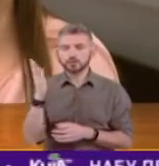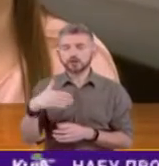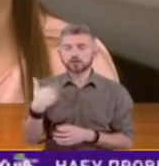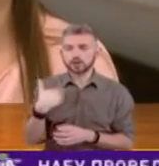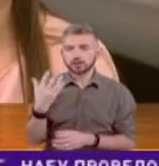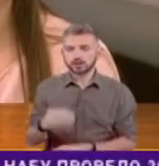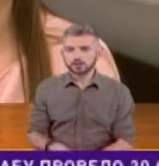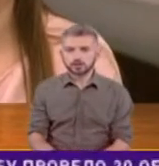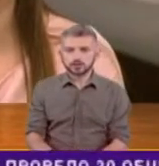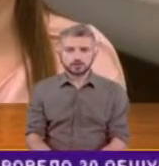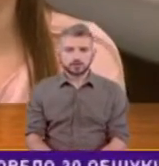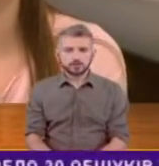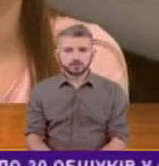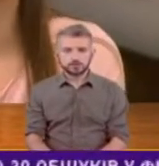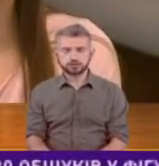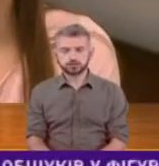Добрий